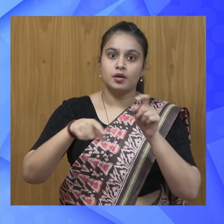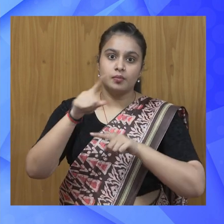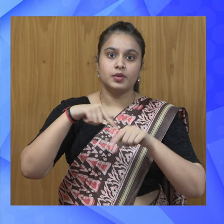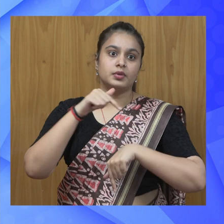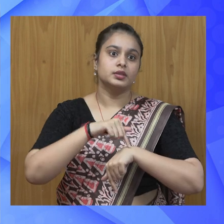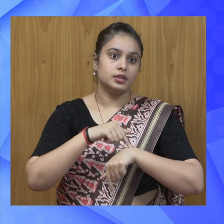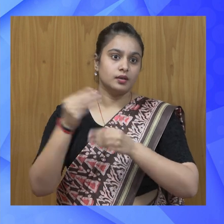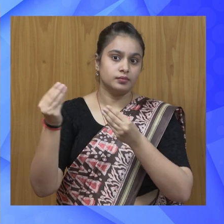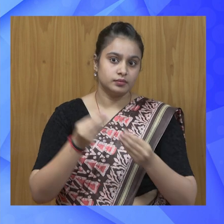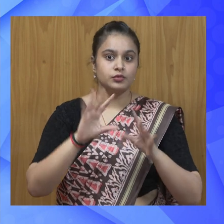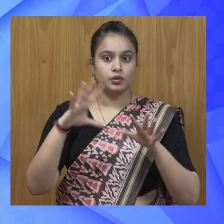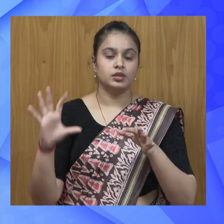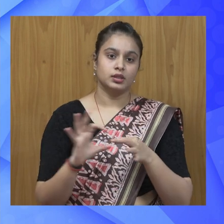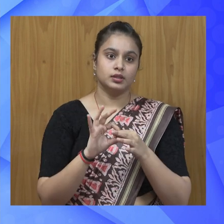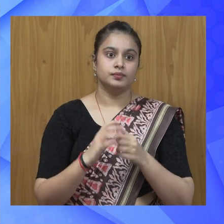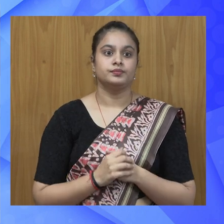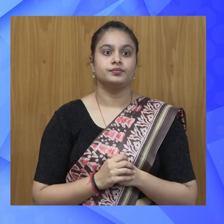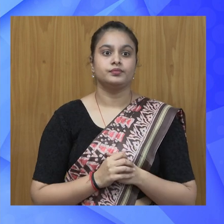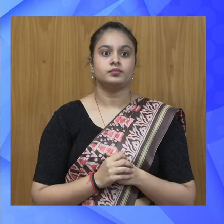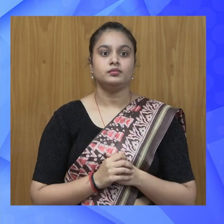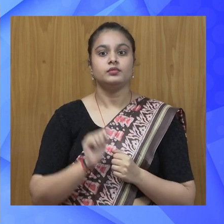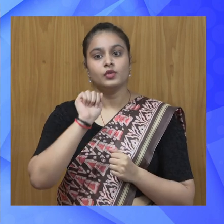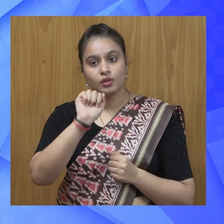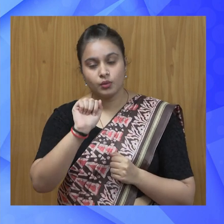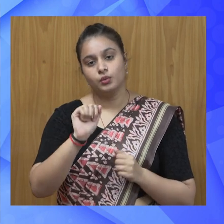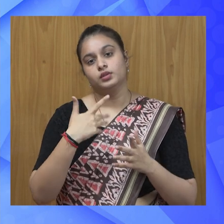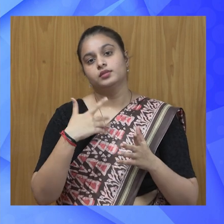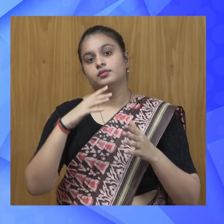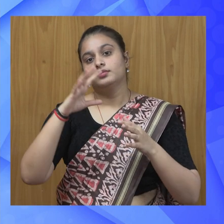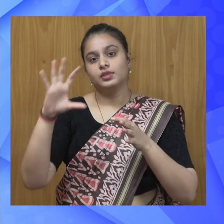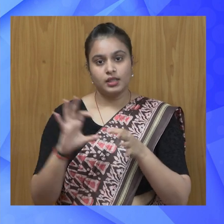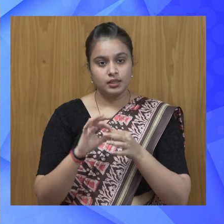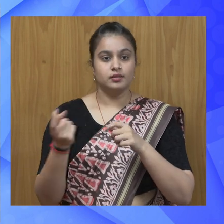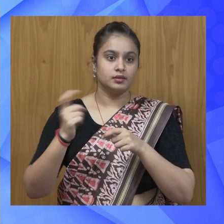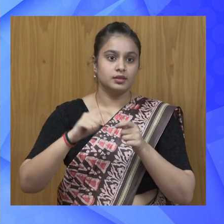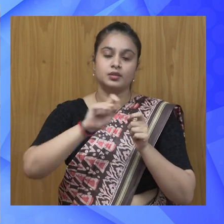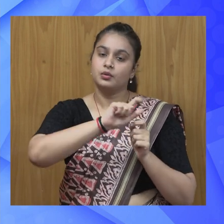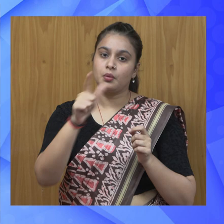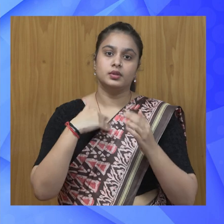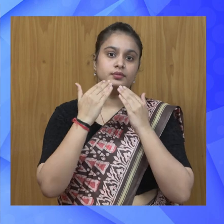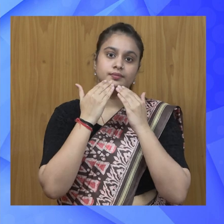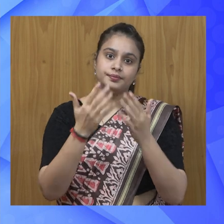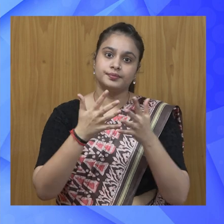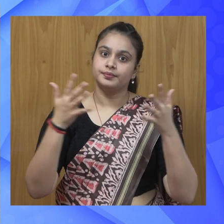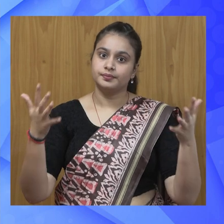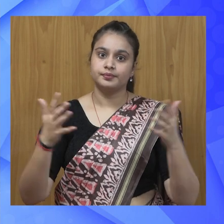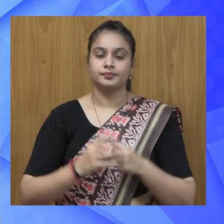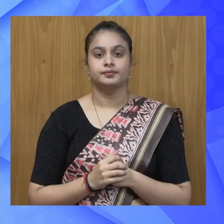valuable presence and participation. आपकी बहुमूल्य उपस्थिति और भागीदारी के लिए सभी को बहुत बहुत धन्यवाद.